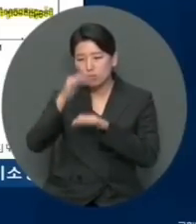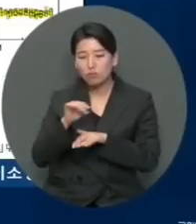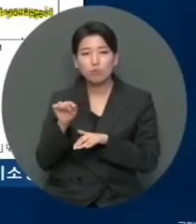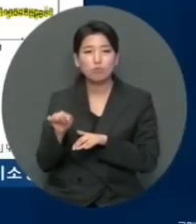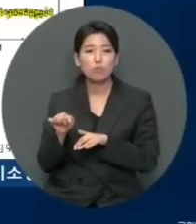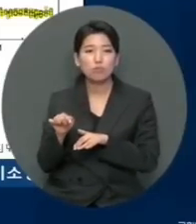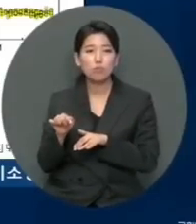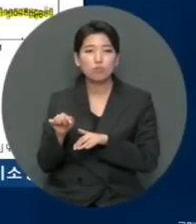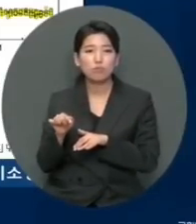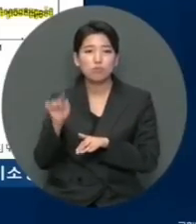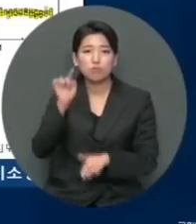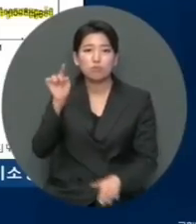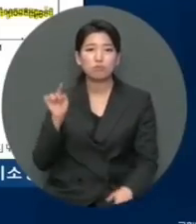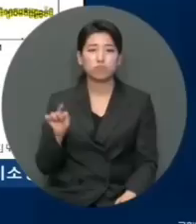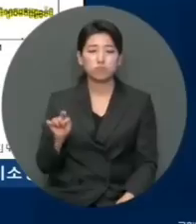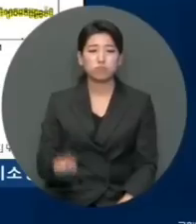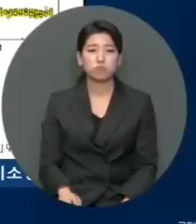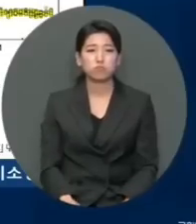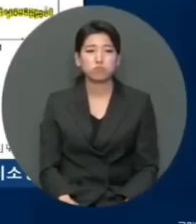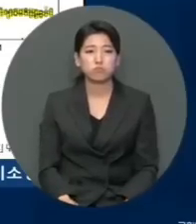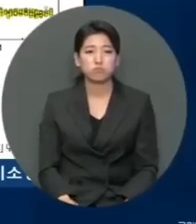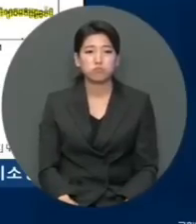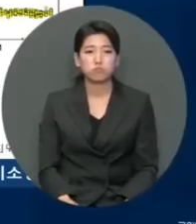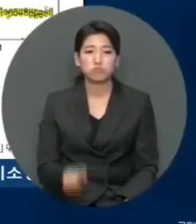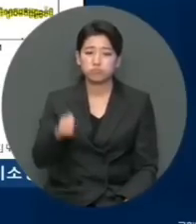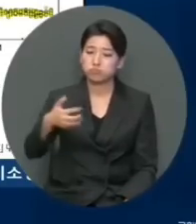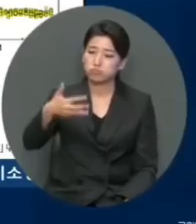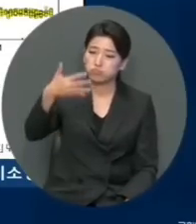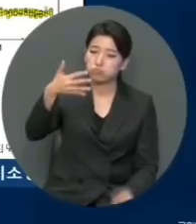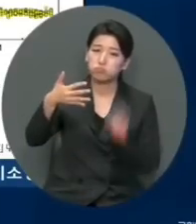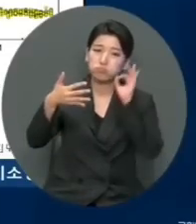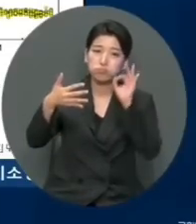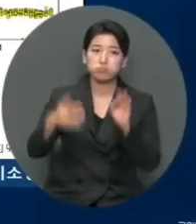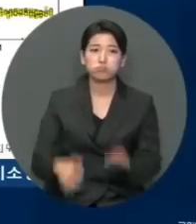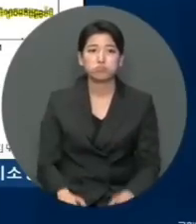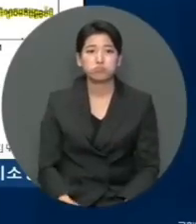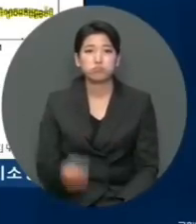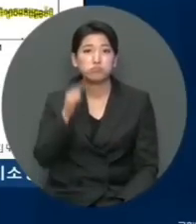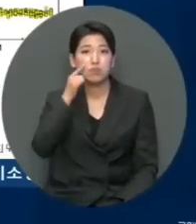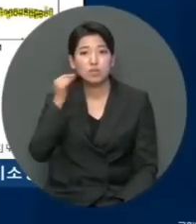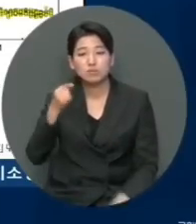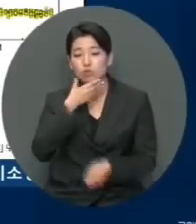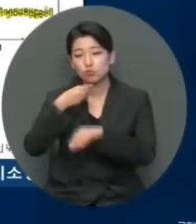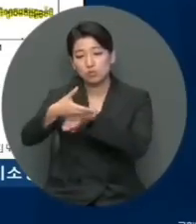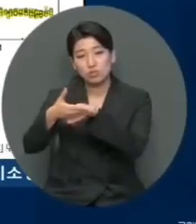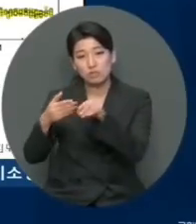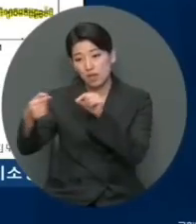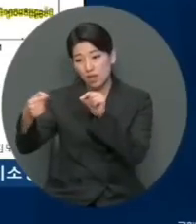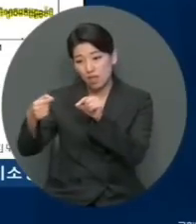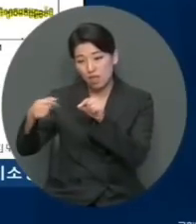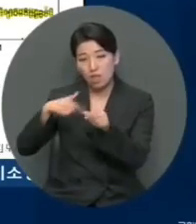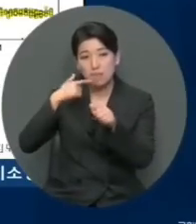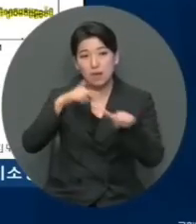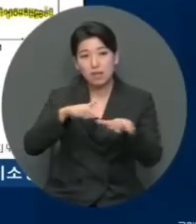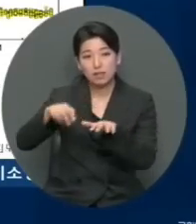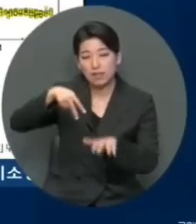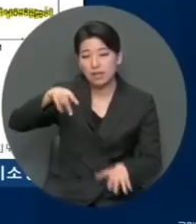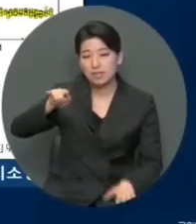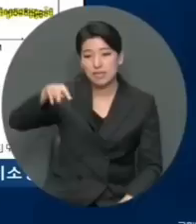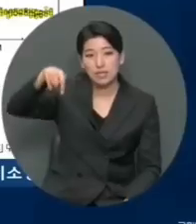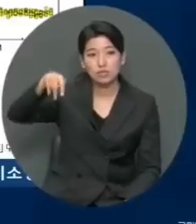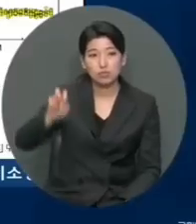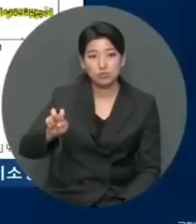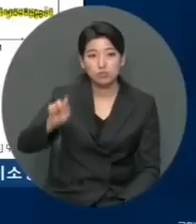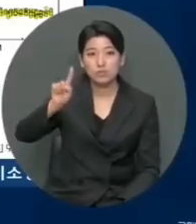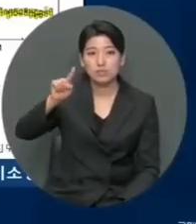공개된 보고서인데 한번 보실래요? 저 슬라이드를. 일본 후쿠시마 인근 해역의 세슘 137 농도가 사고 이후 꾸준히